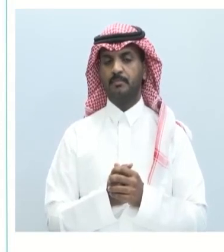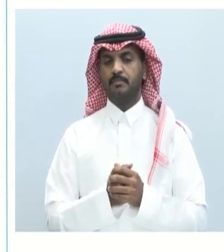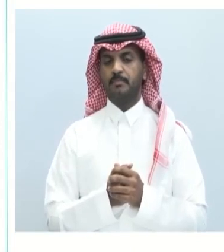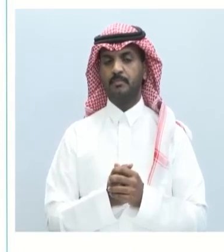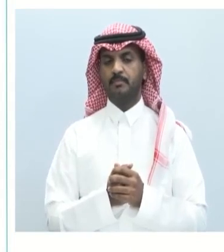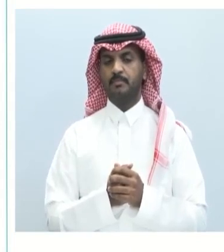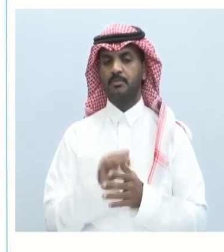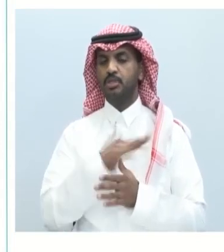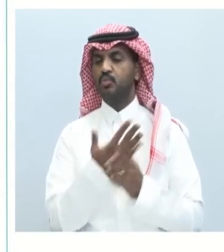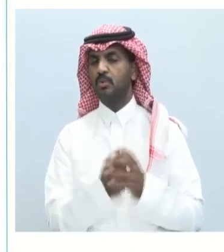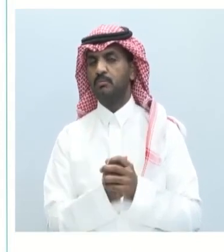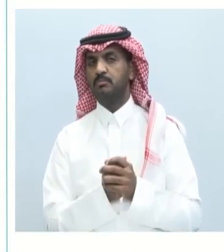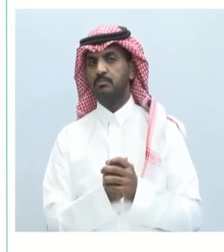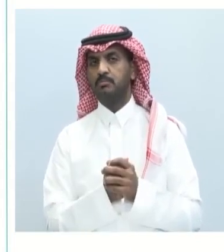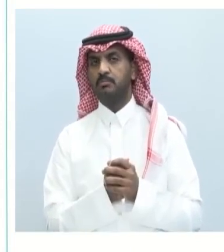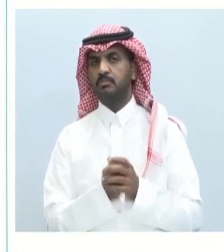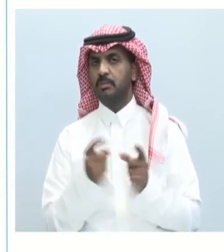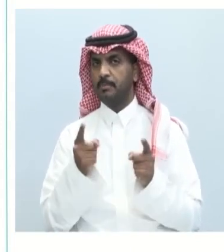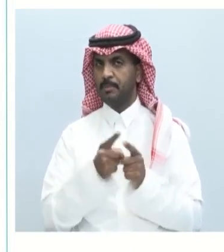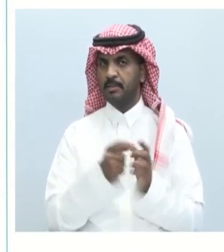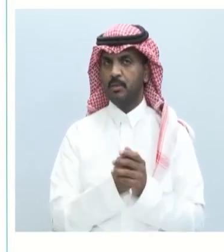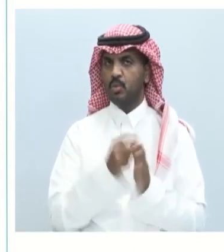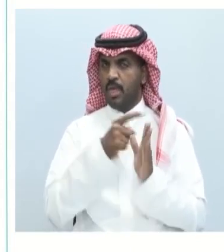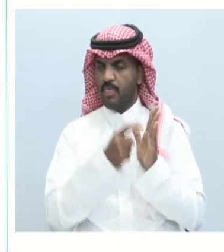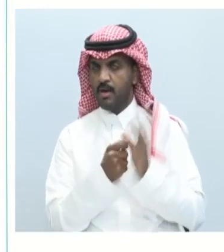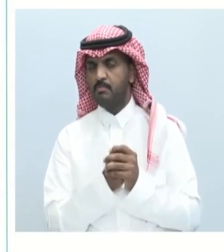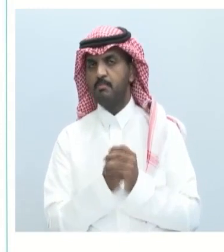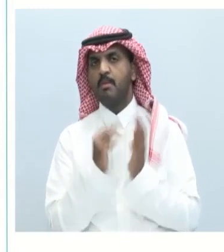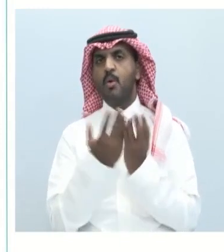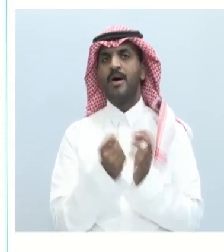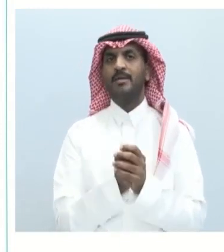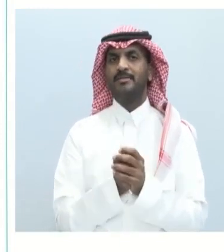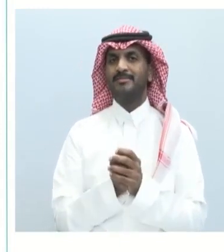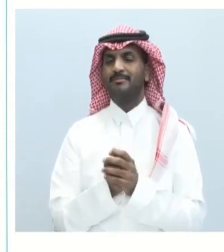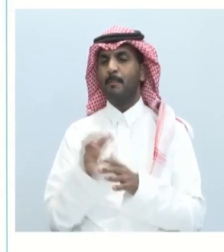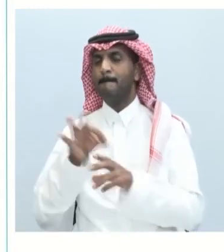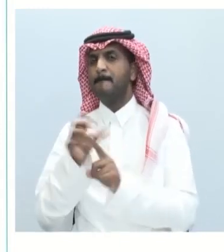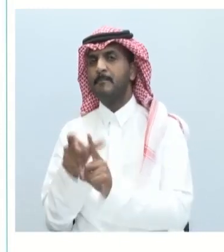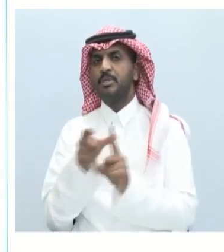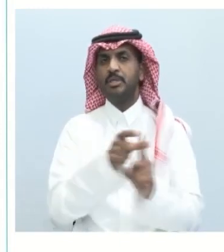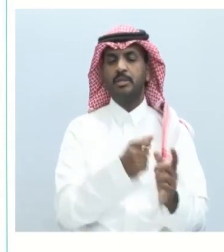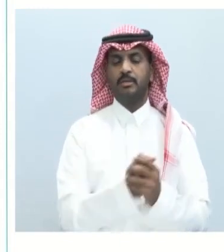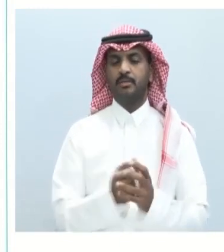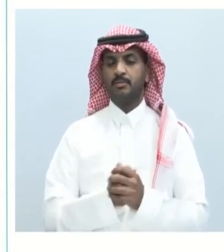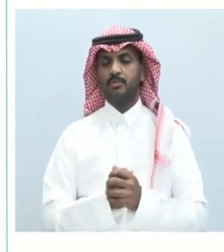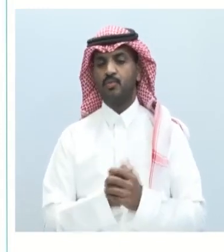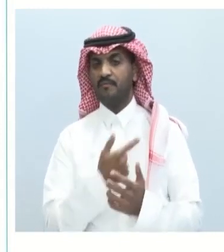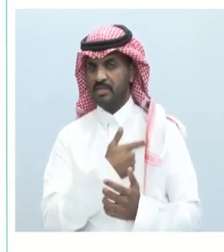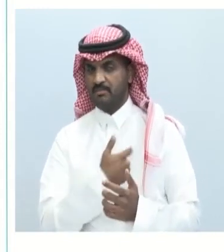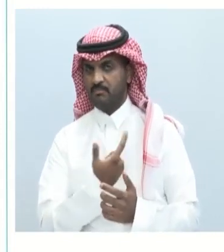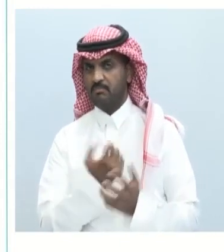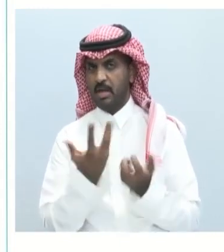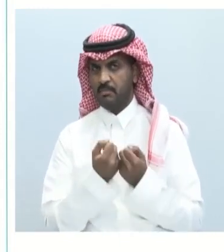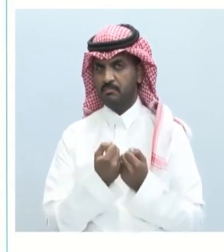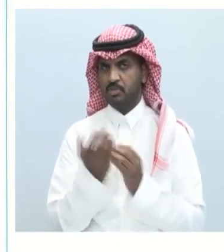جدول يمكن ان ينتمي لبيانات نظام اداره الموارد البشريه موجود به سجل مدني ومن الممكن ان يكون